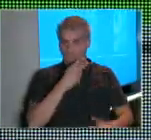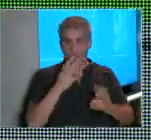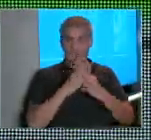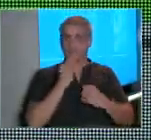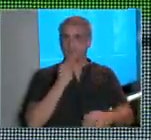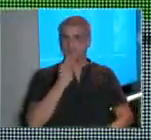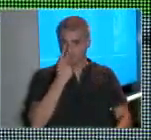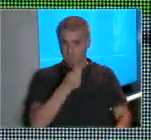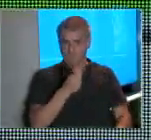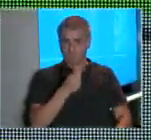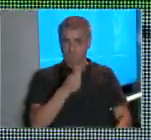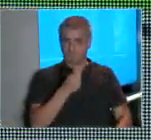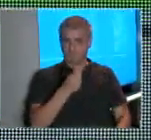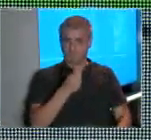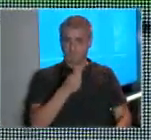העם היהודי.